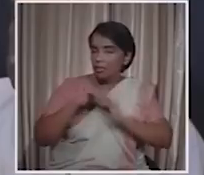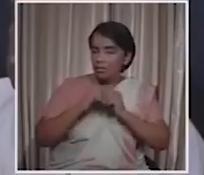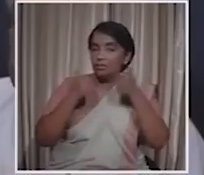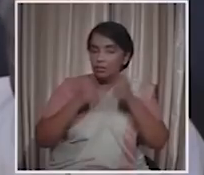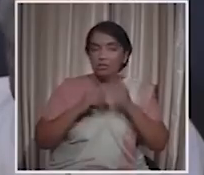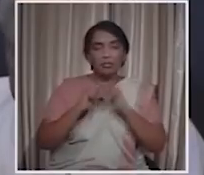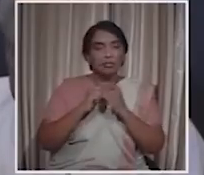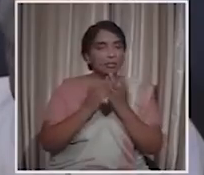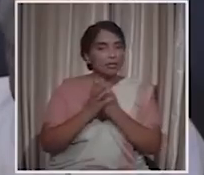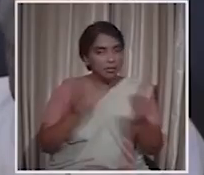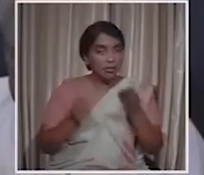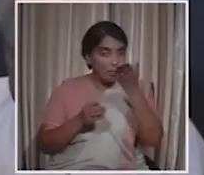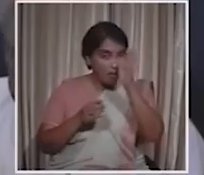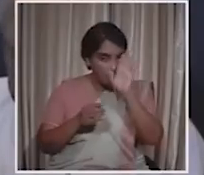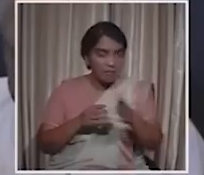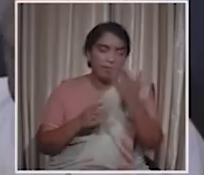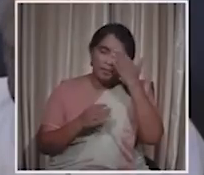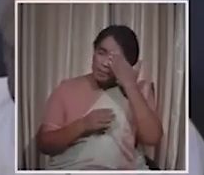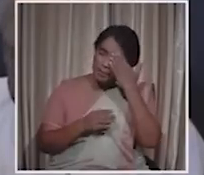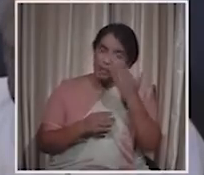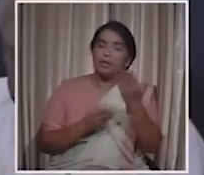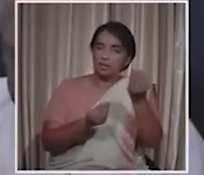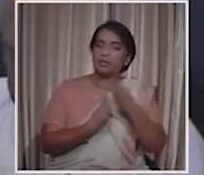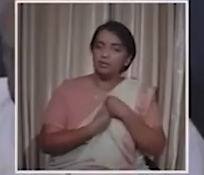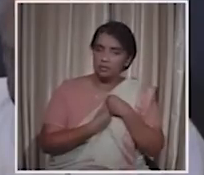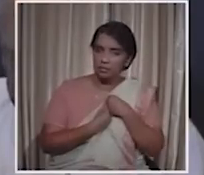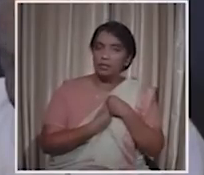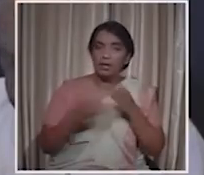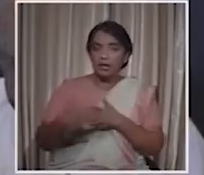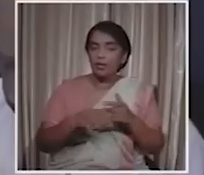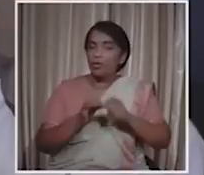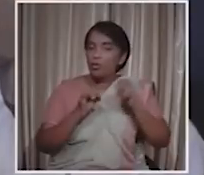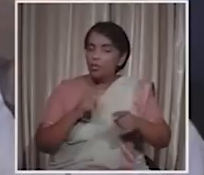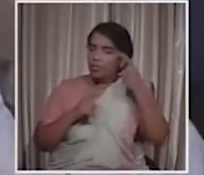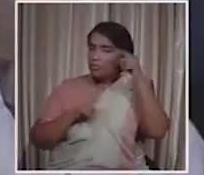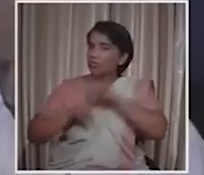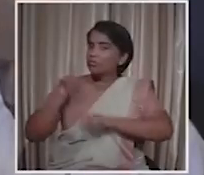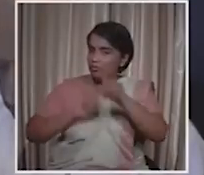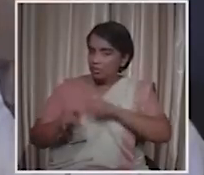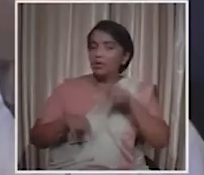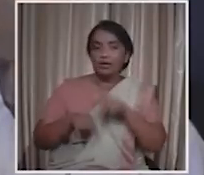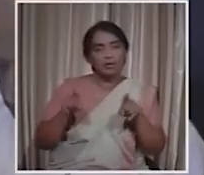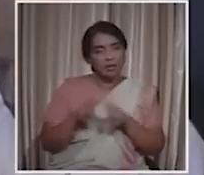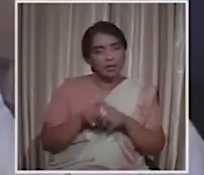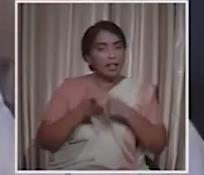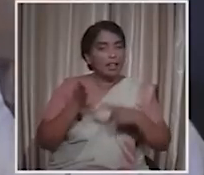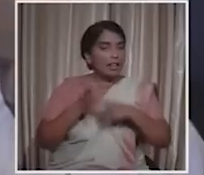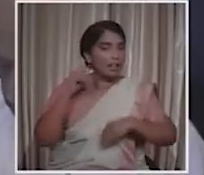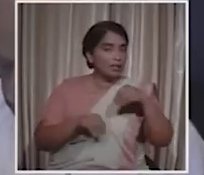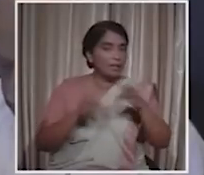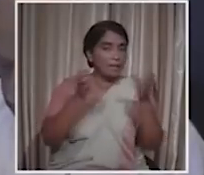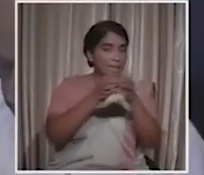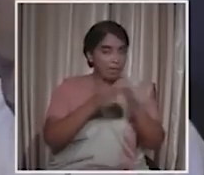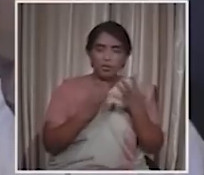විසඳුම් ඔමලාගේ ඇත්නම් කරුණාකරයේ ඉදිරිපත් කරන්න. කැබිනට් මණ්ඩලයෙන් ඒවා සාකච්ඡා කරනවා. ඒ වගේම දේශපාලන පක්ෂවලට